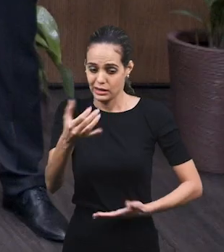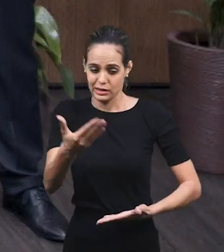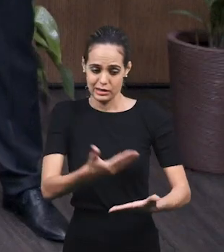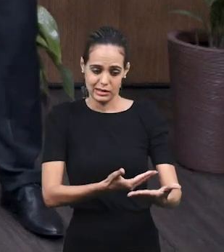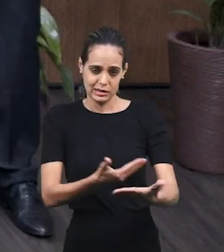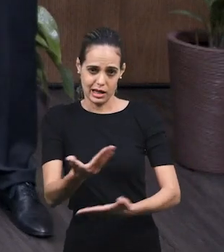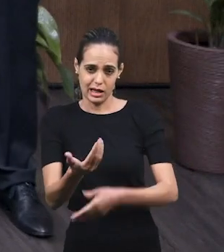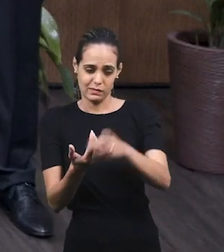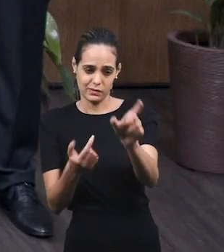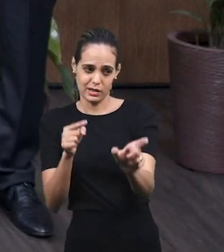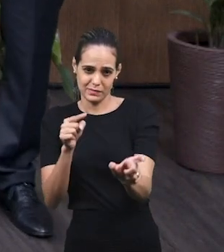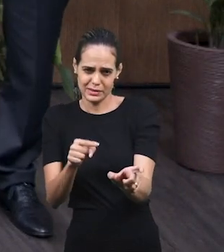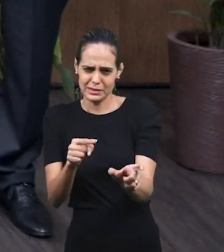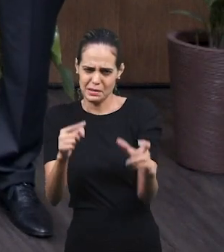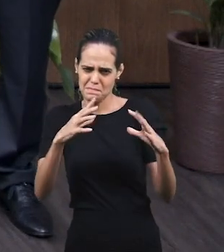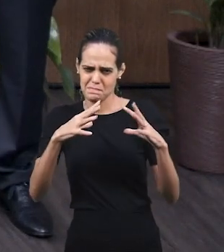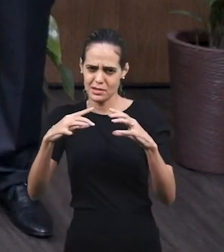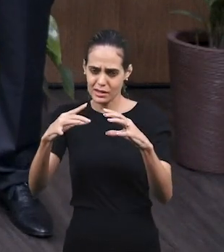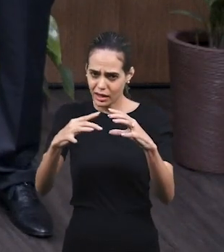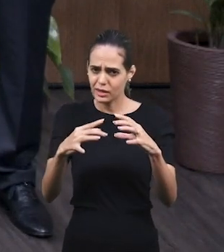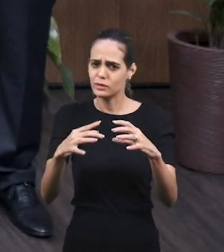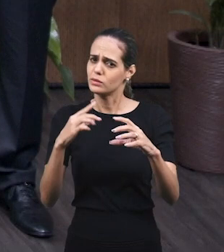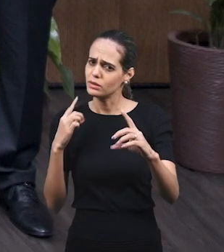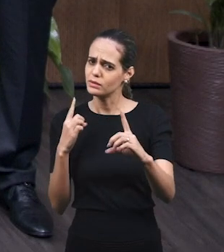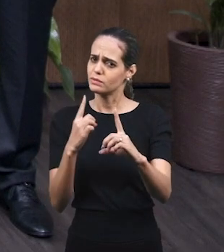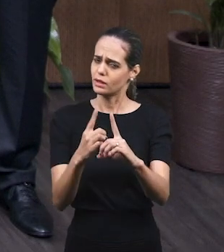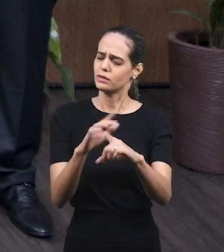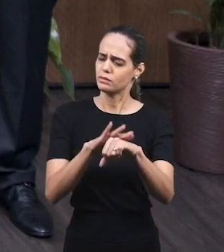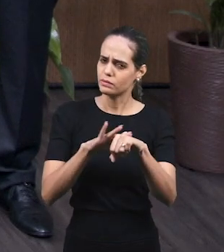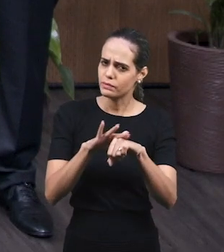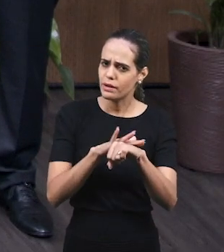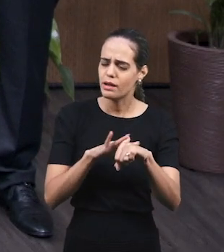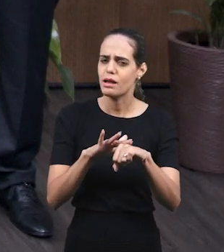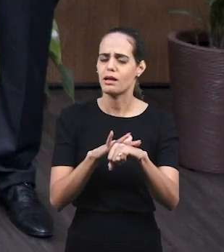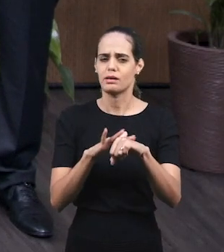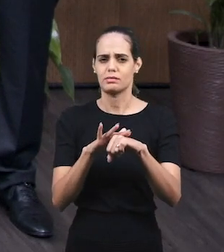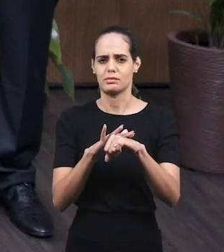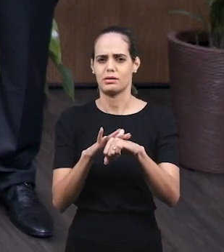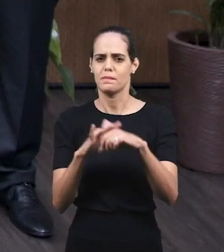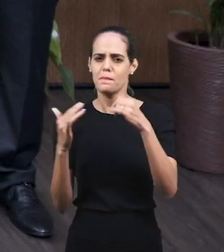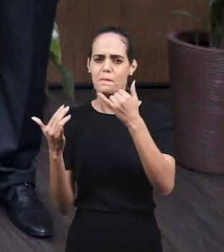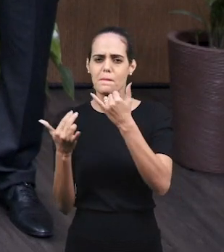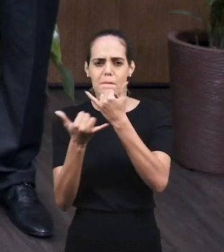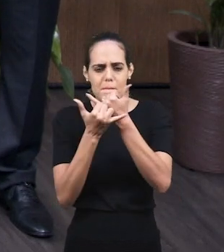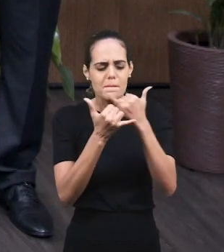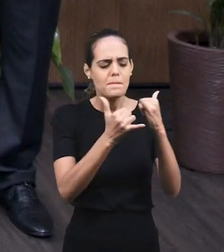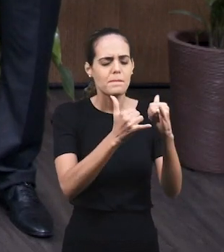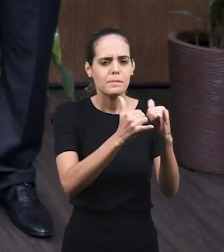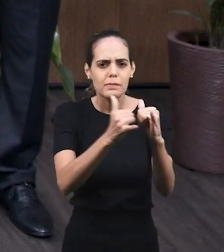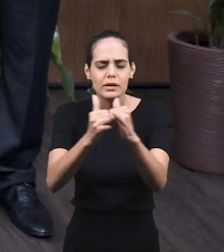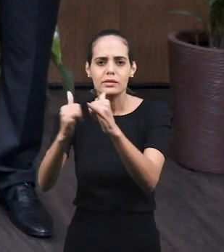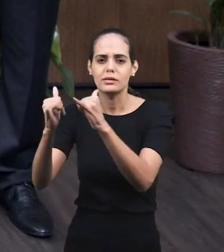corriger, ajuster, nous ajuster avec notre frère. Le Seigneur Jésus,